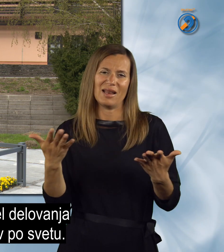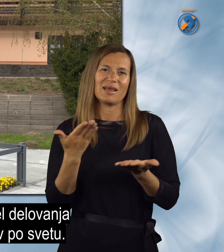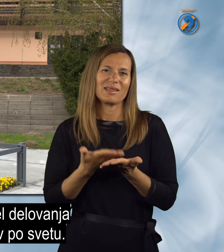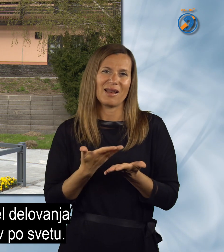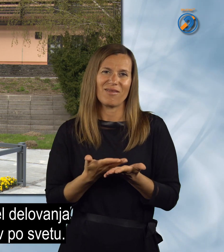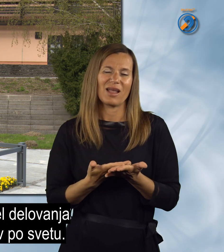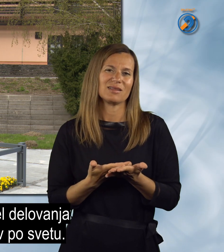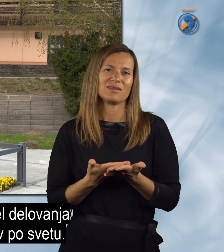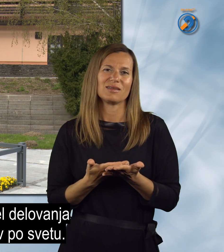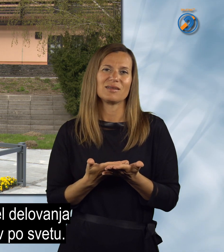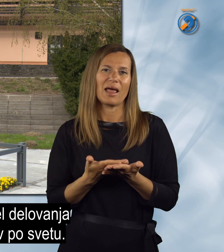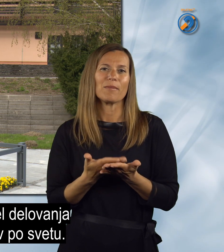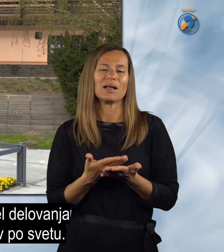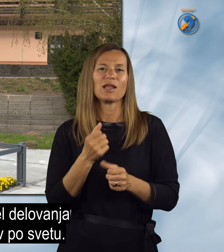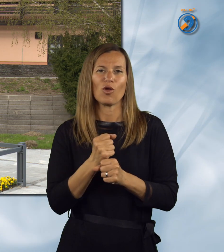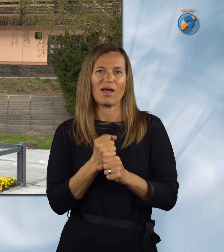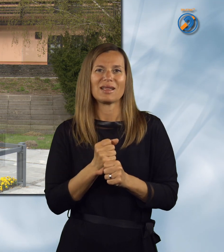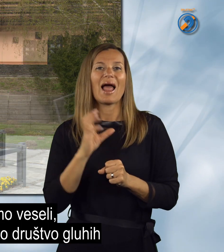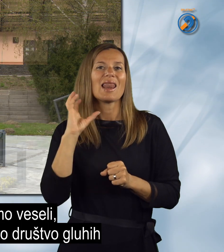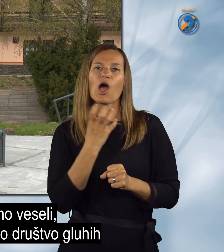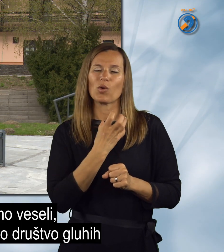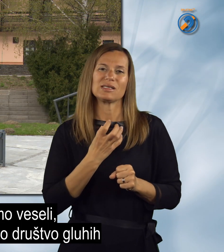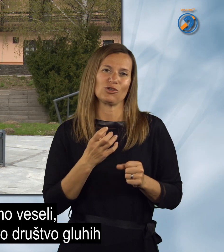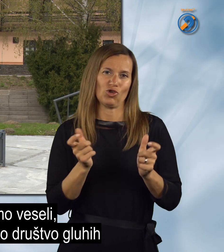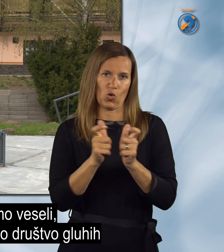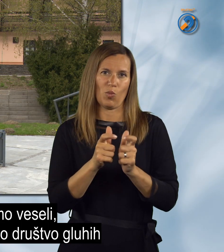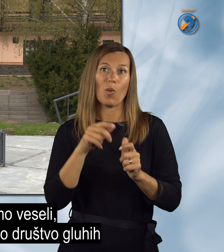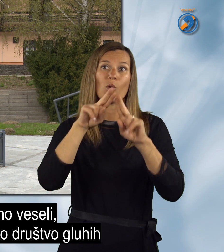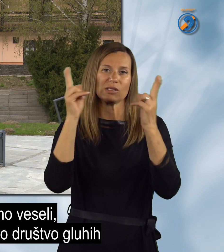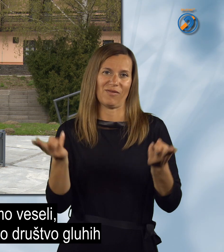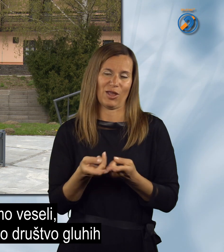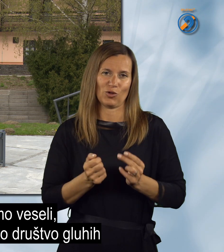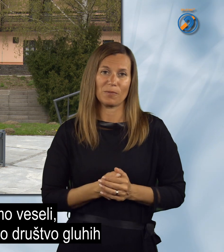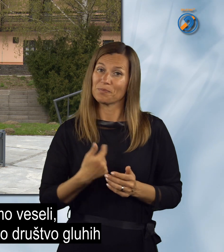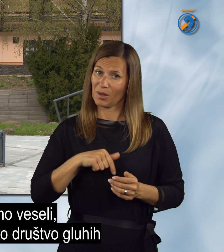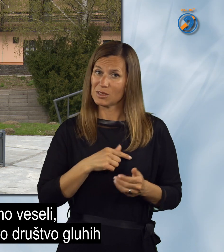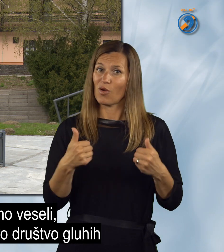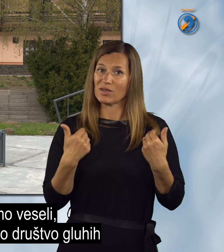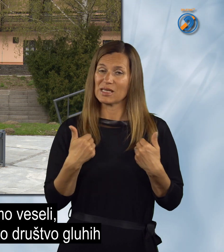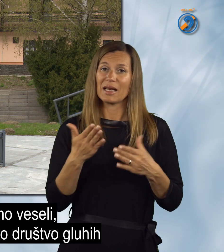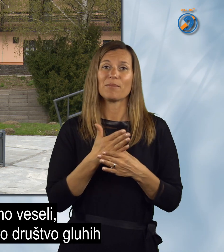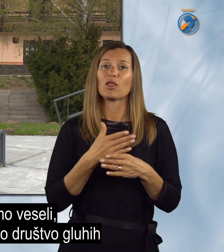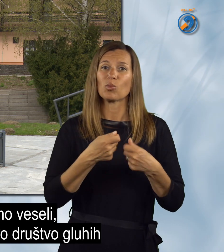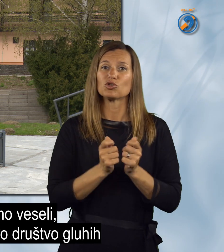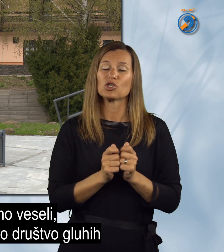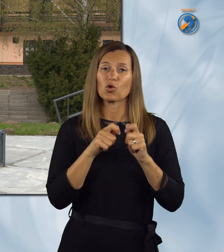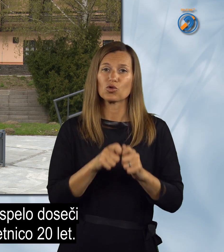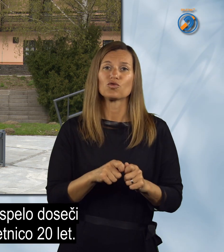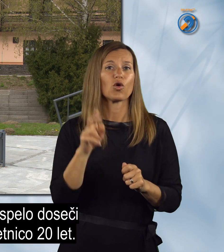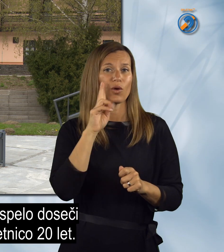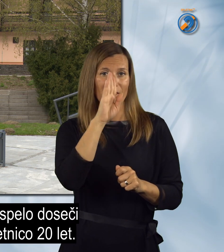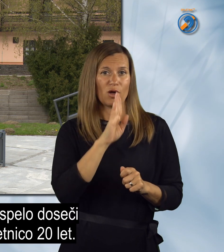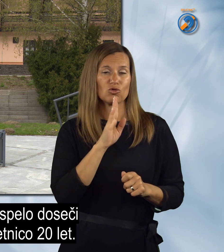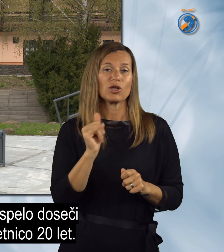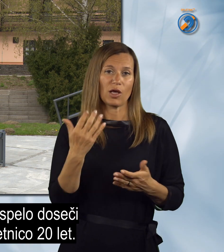temelj delovanja lavnističnih klubov po svetu. Seveda smo veseli, da je medobčinsko društvo gluhih in